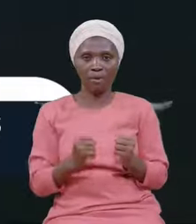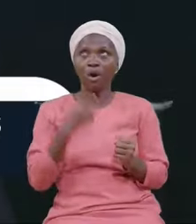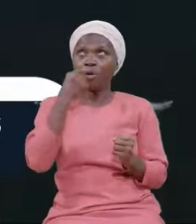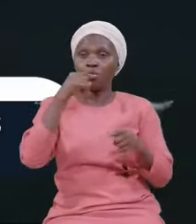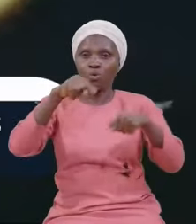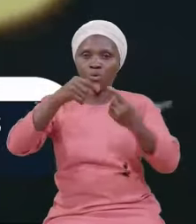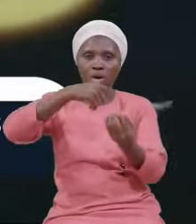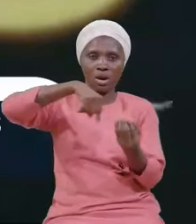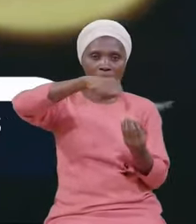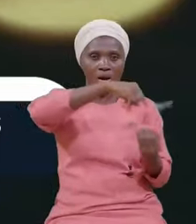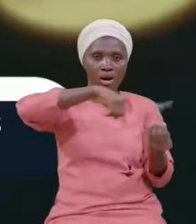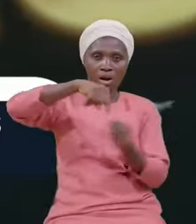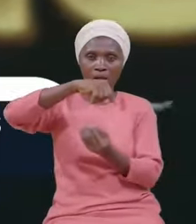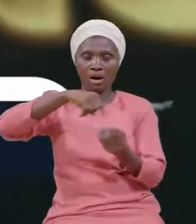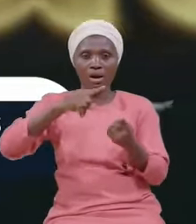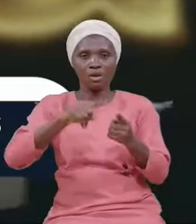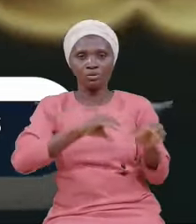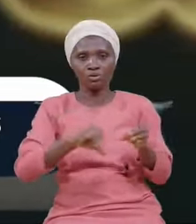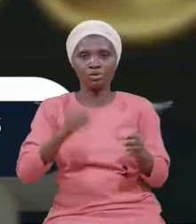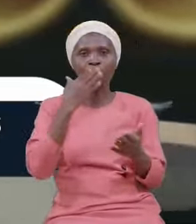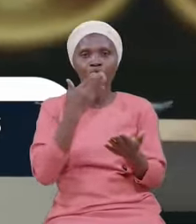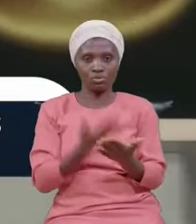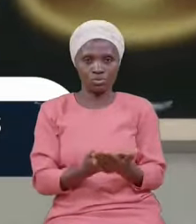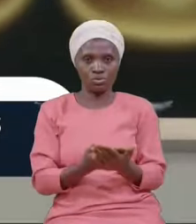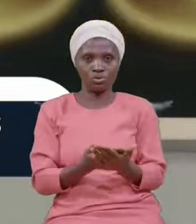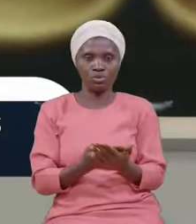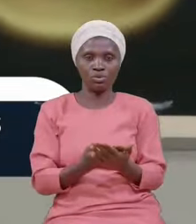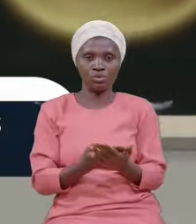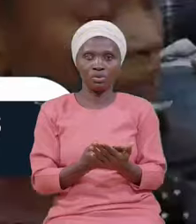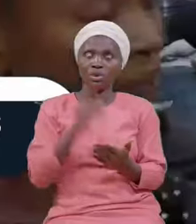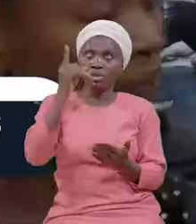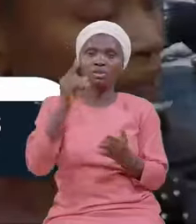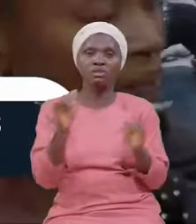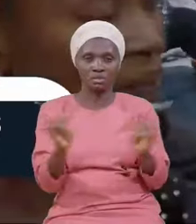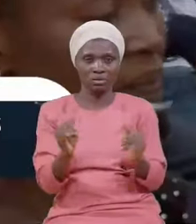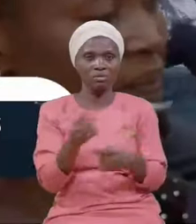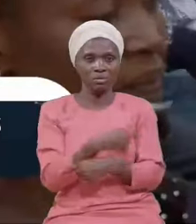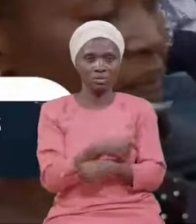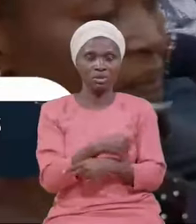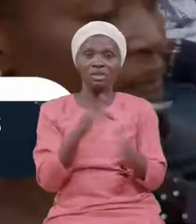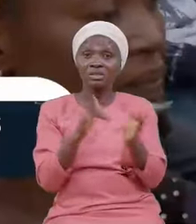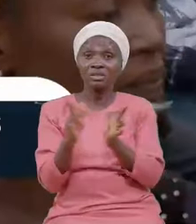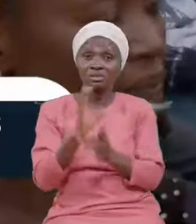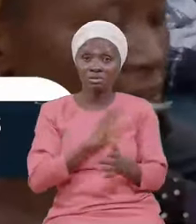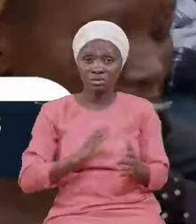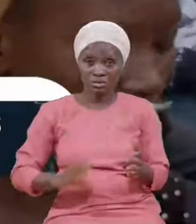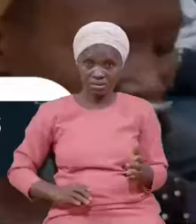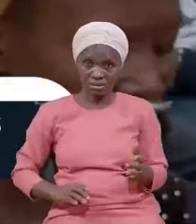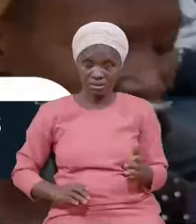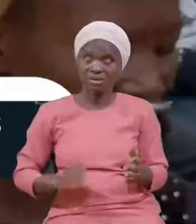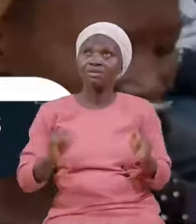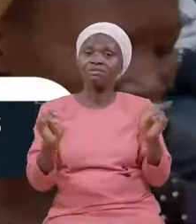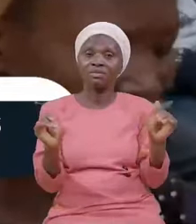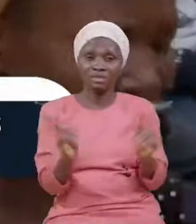bien. Il allait de lieu en lieu faisant du bien. Et il est le même aujourd'hui. Jésus-Christ, le